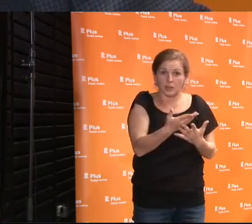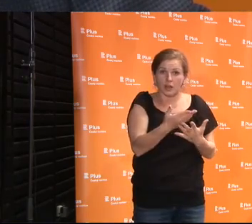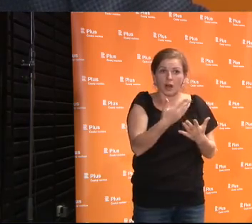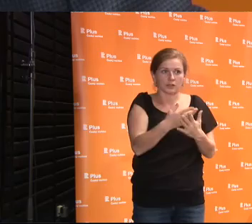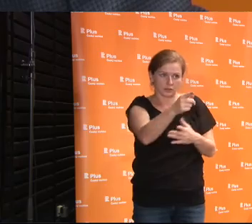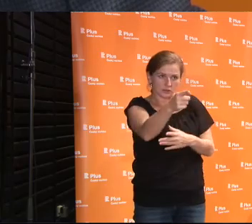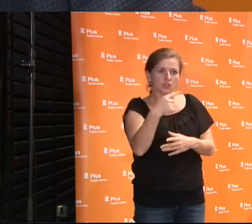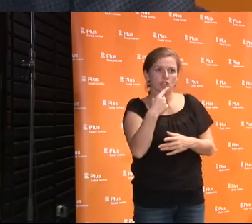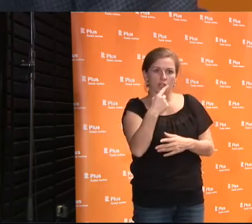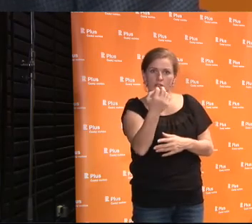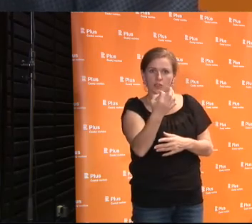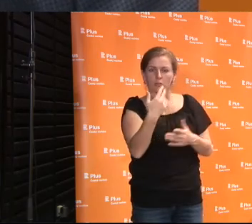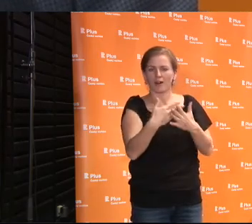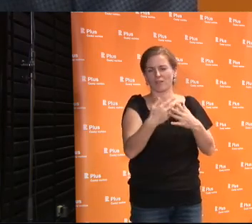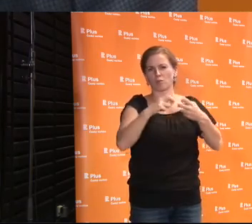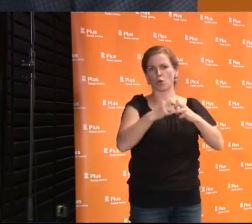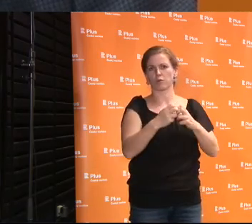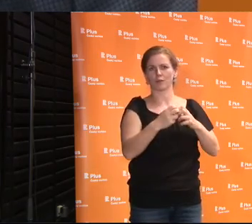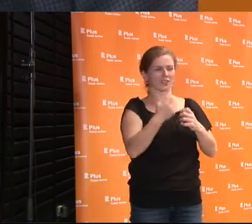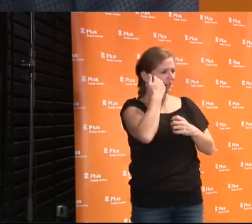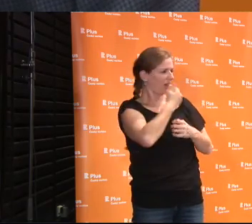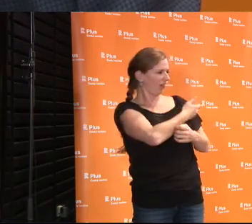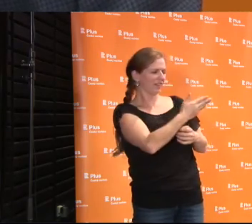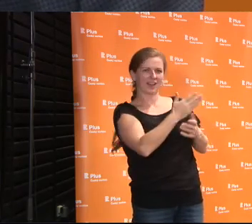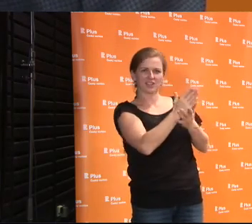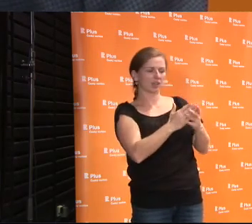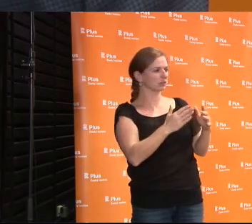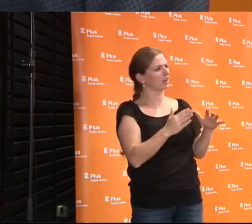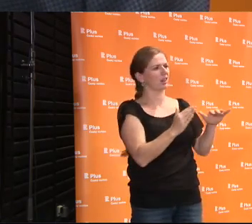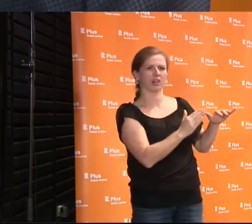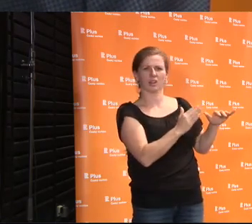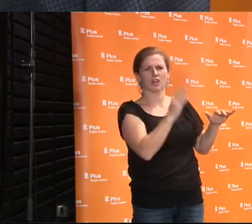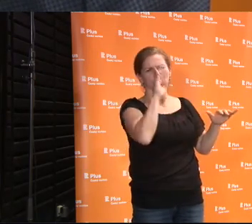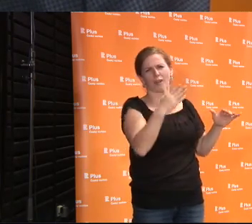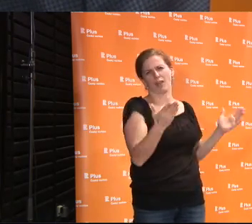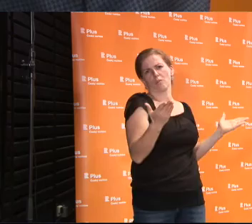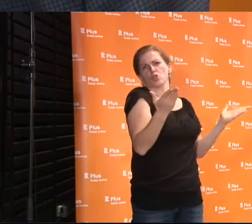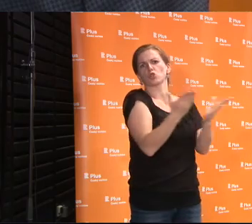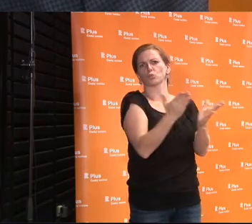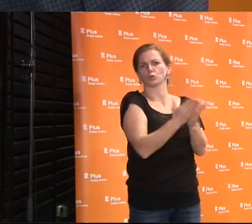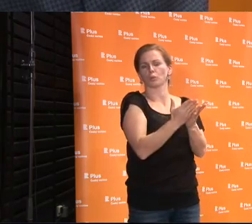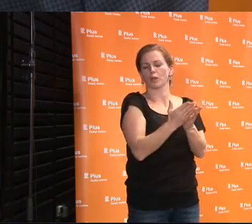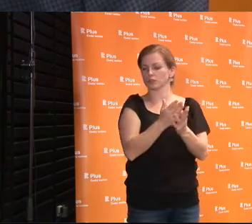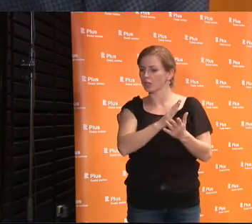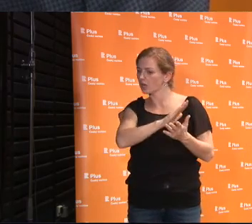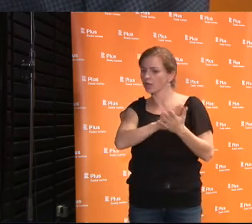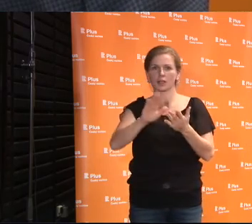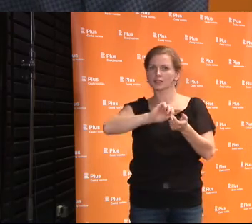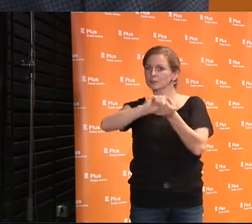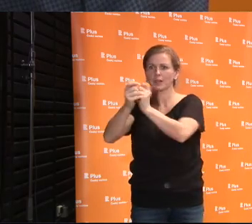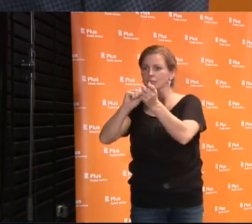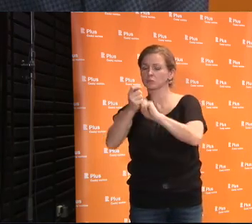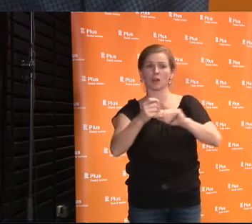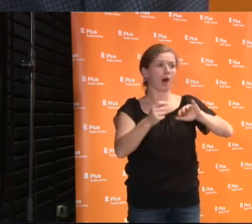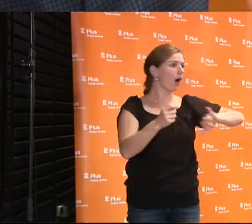říkáte, je velký problém, a to vidím třeba na generaci, řekněme, která se špatně přizpůsobuje té rychlosti změny, která se skutečně cítí